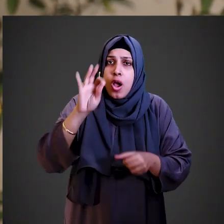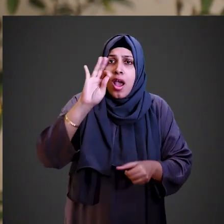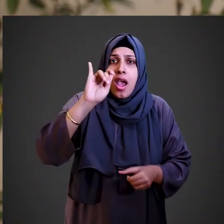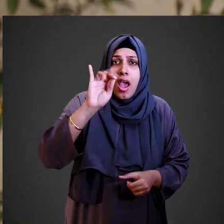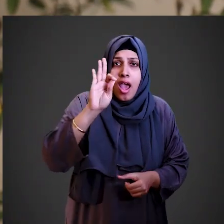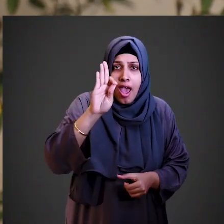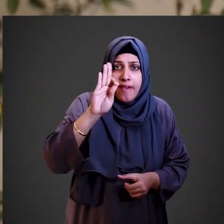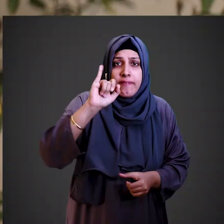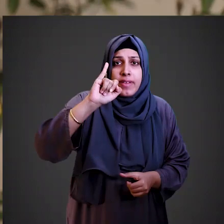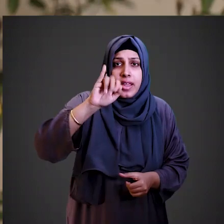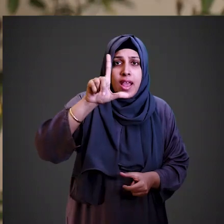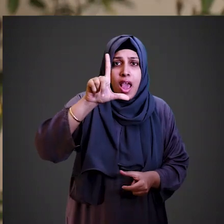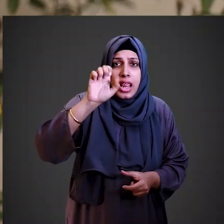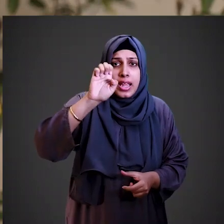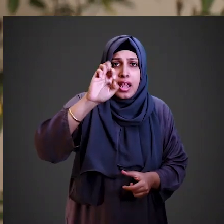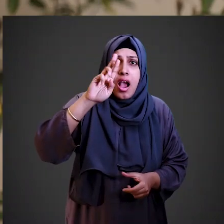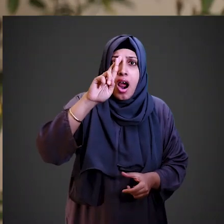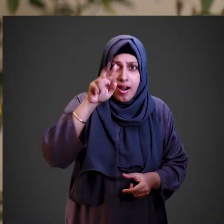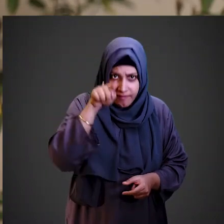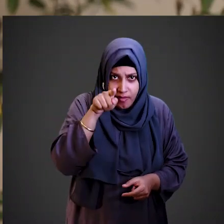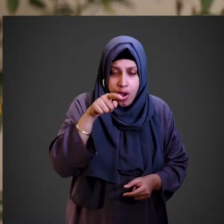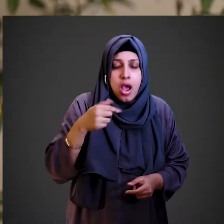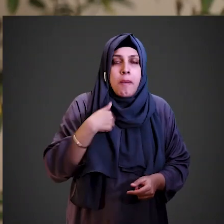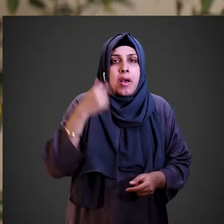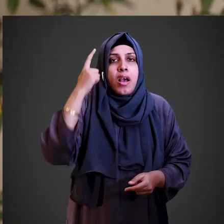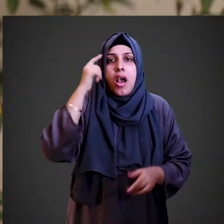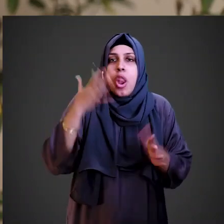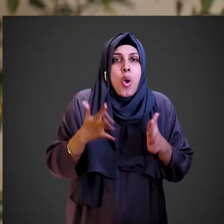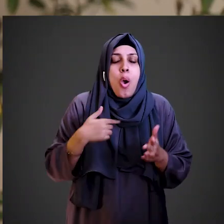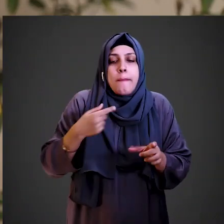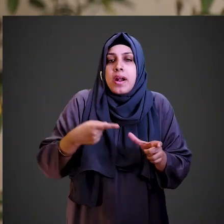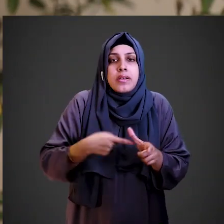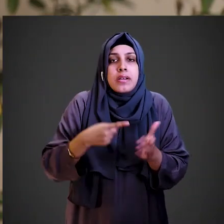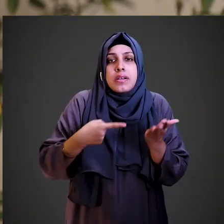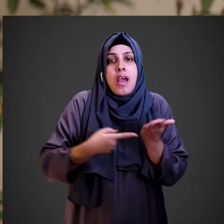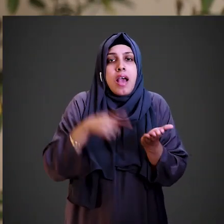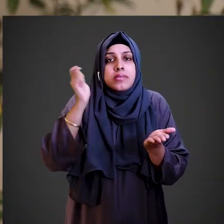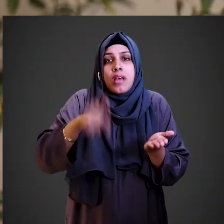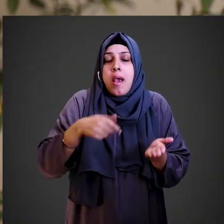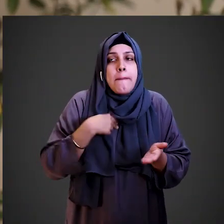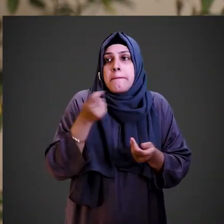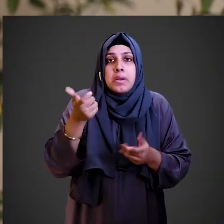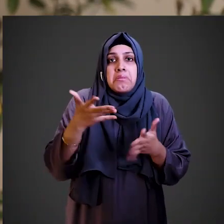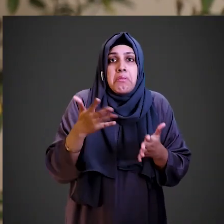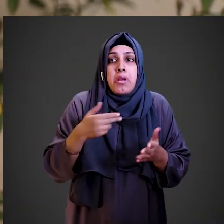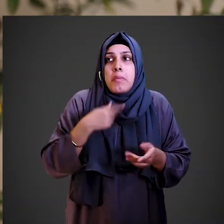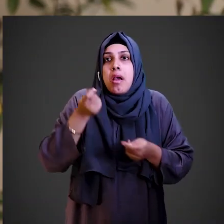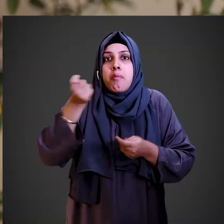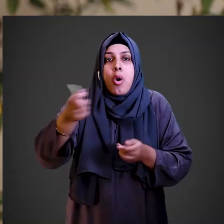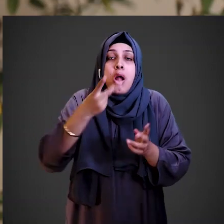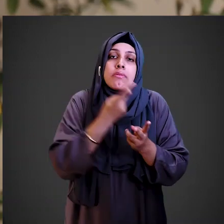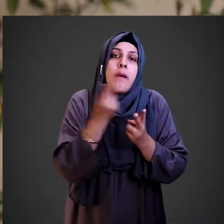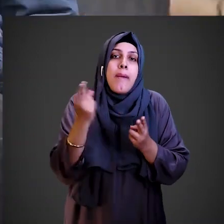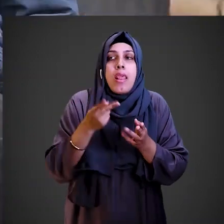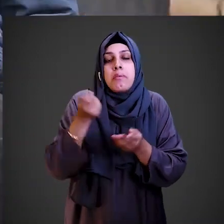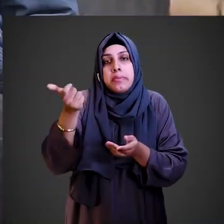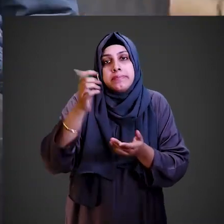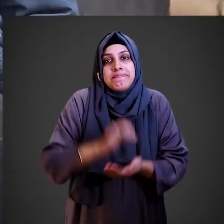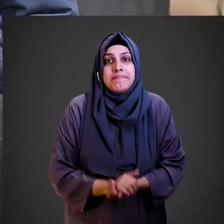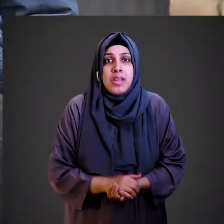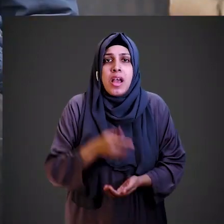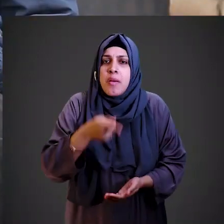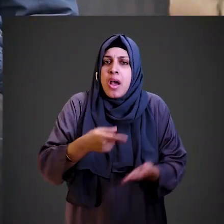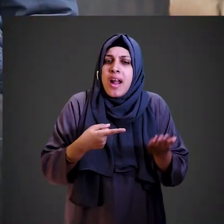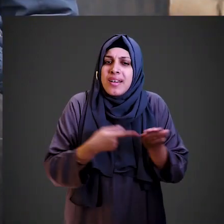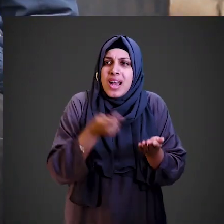نان فائلر؟ تو میں اس وقت نان فائلر تھا، جس کی وجہ سے مجھے تقریباً ڈبل ٹیکس دینا پڑا۔ جہاں پہ